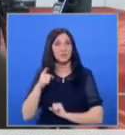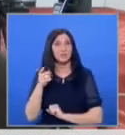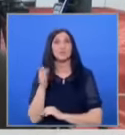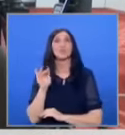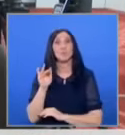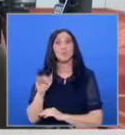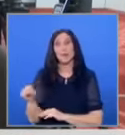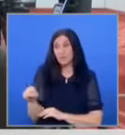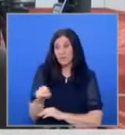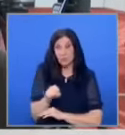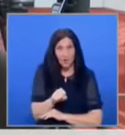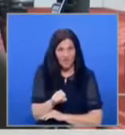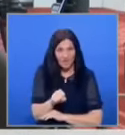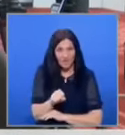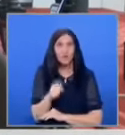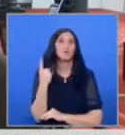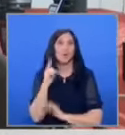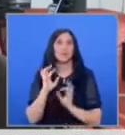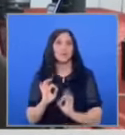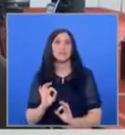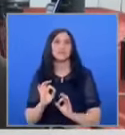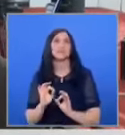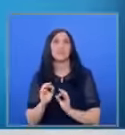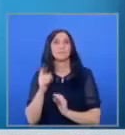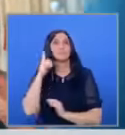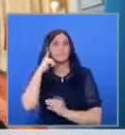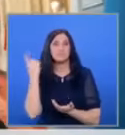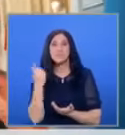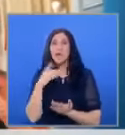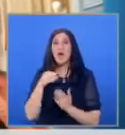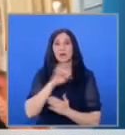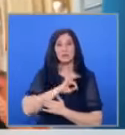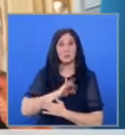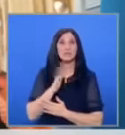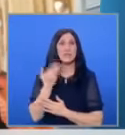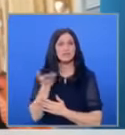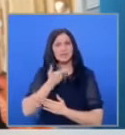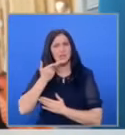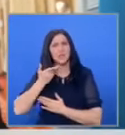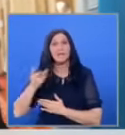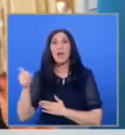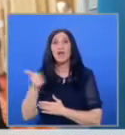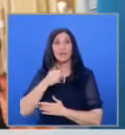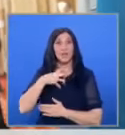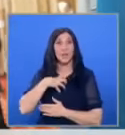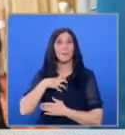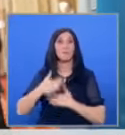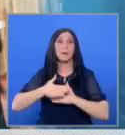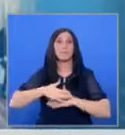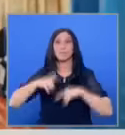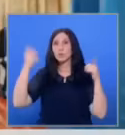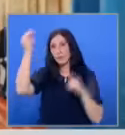ще бъде доведена до един истински съдържателен резултат. След тези изявления, лидерите на ГЕРБ и ППДБ